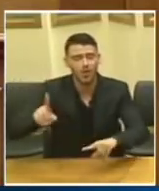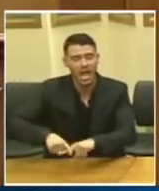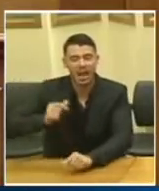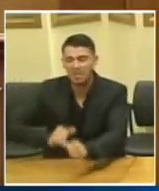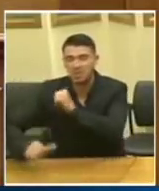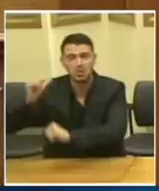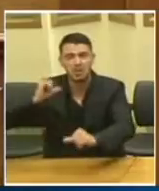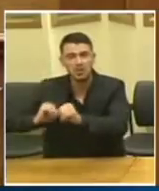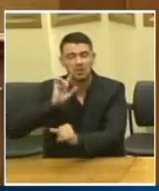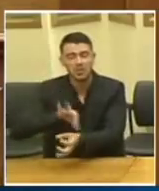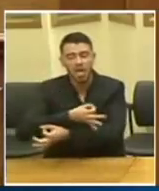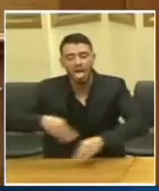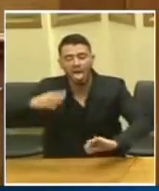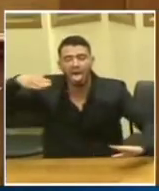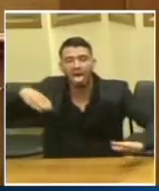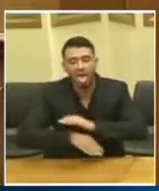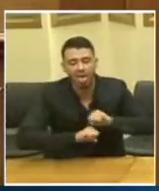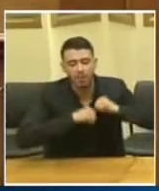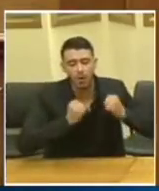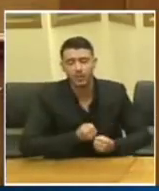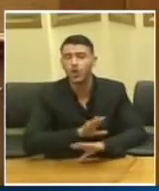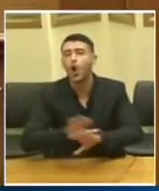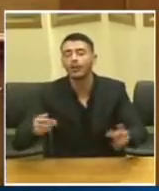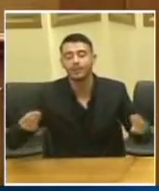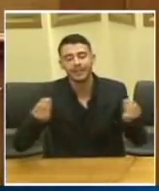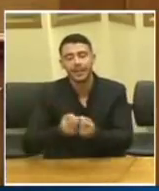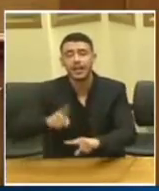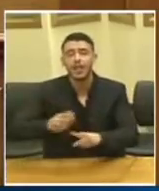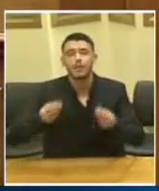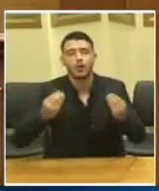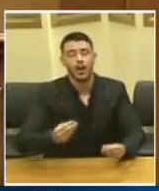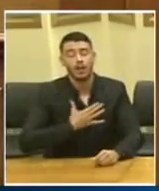κρεοκοπίας. Για την Ελλάδα που μας αξίζει. Να πάμε μπροστά. Σας ευχαριστώ θερμά.